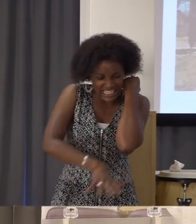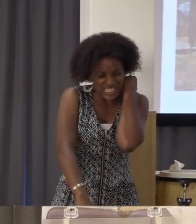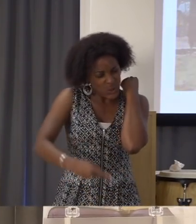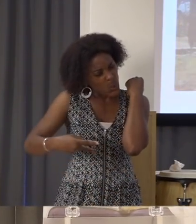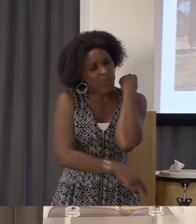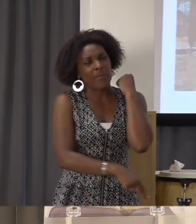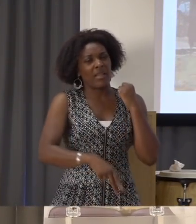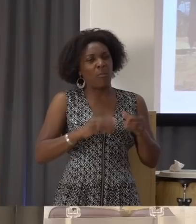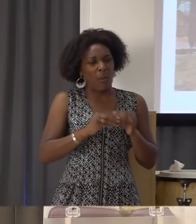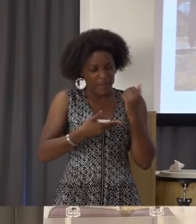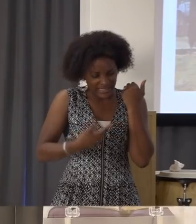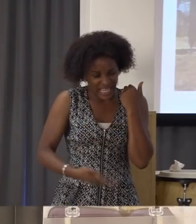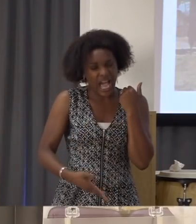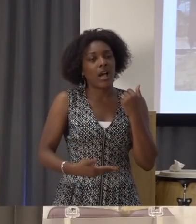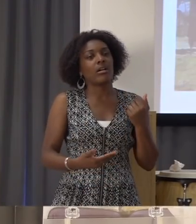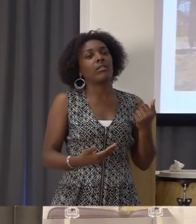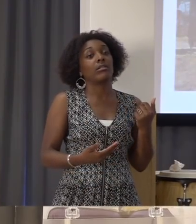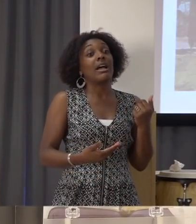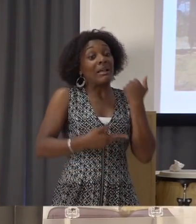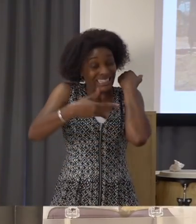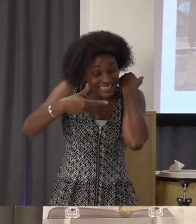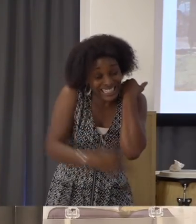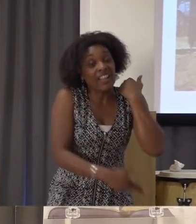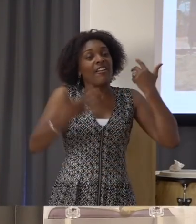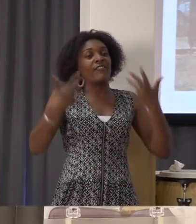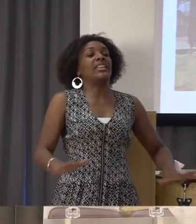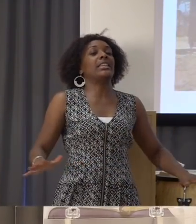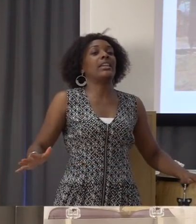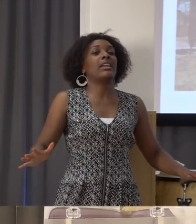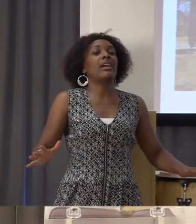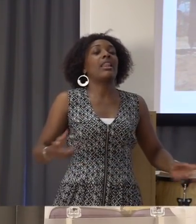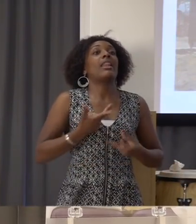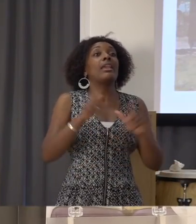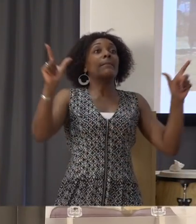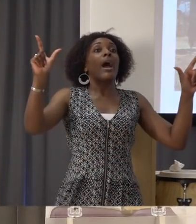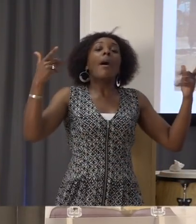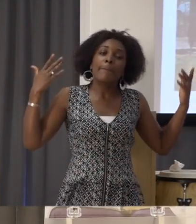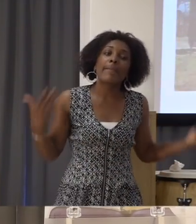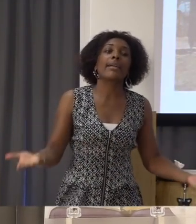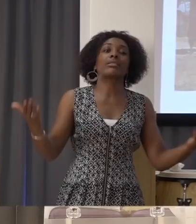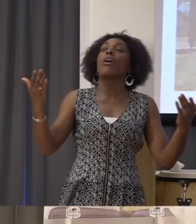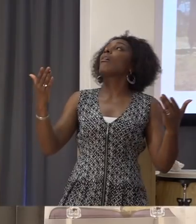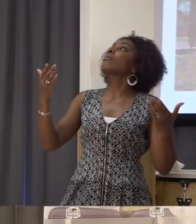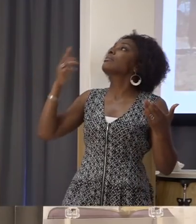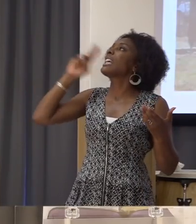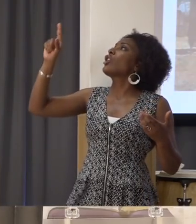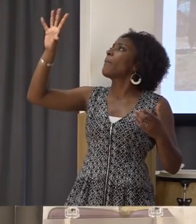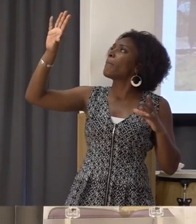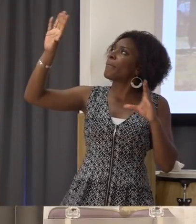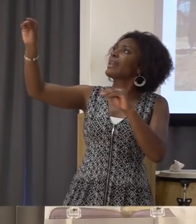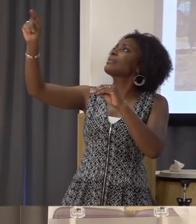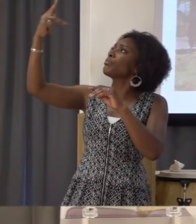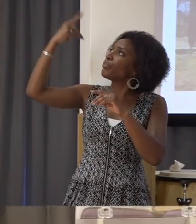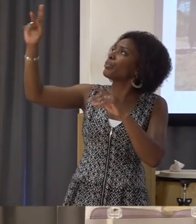vie. Maintenant que tu l'auras détruit, tu peux dire maintenant, Seigneur, à toi toute la place maintenant.